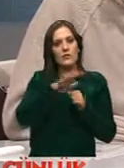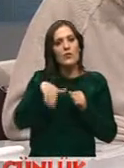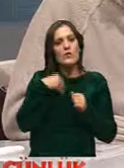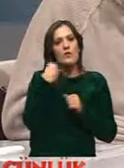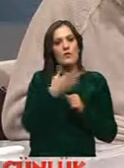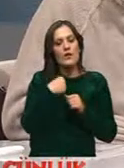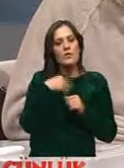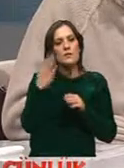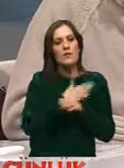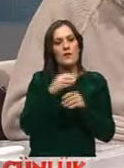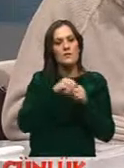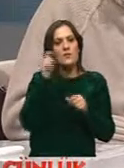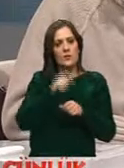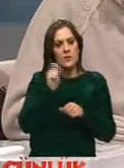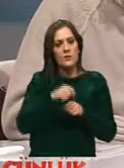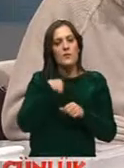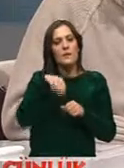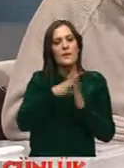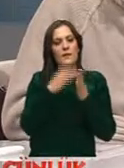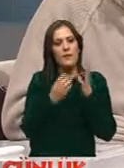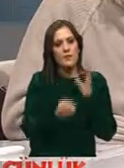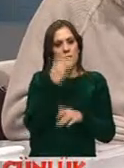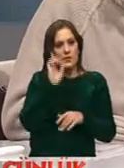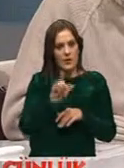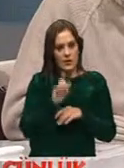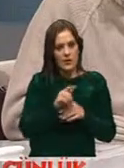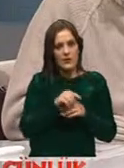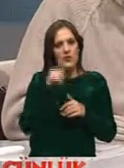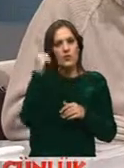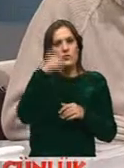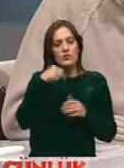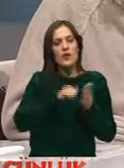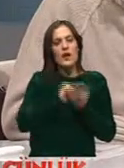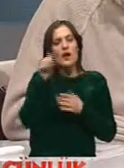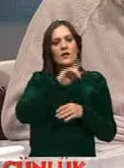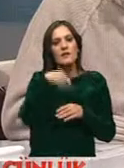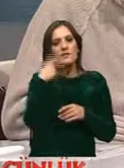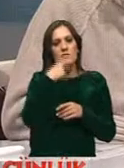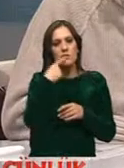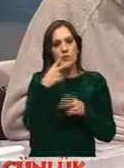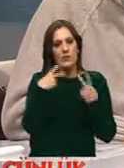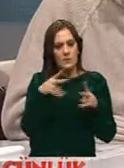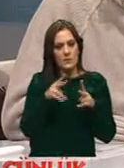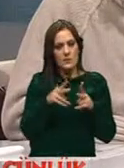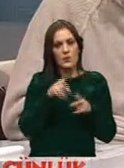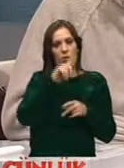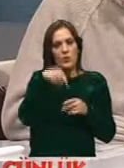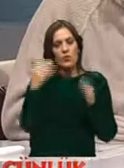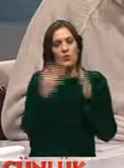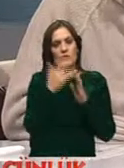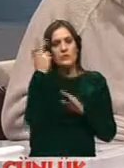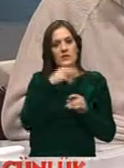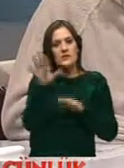çocuklarımıza vereceğimiz malzemeleri oluşturmamız, kitaplarımızı oluşturmamız gerekli. Çünkü herkesin şarkı söyleyebilmesi onlara